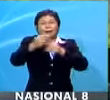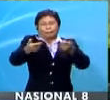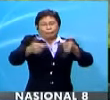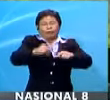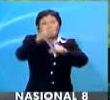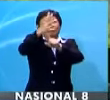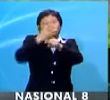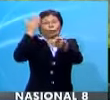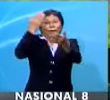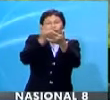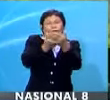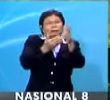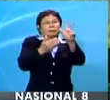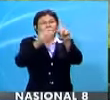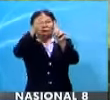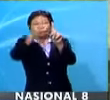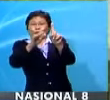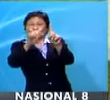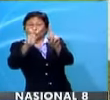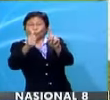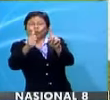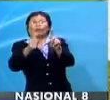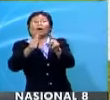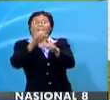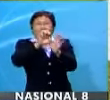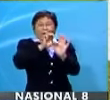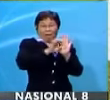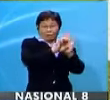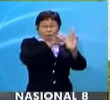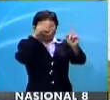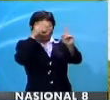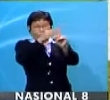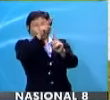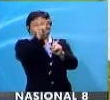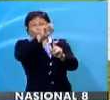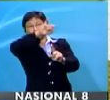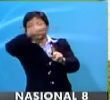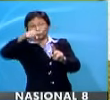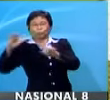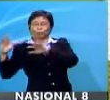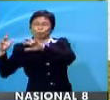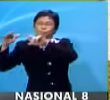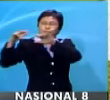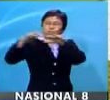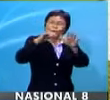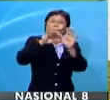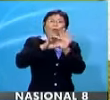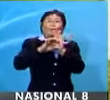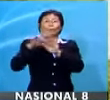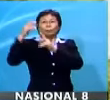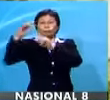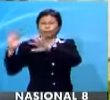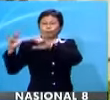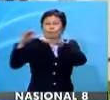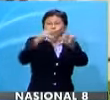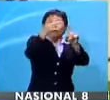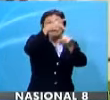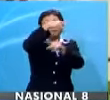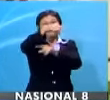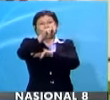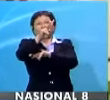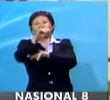6 bulan sehingga 31 Oktober ekspo itu menyasarkan 20 juta pengunjung pengunjung ke Pavilion Malaysia